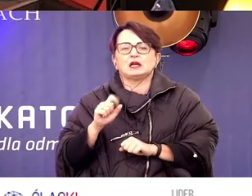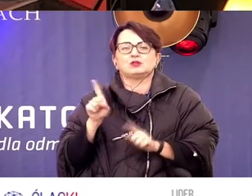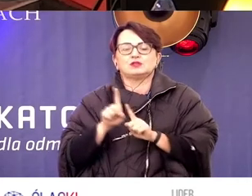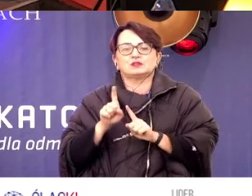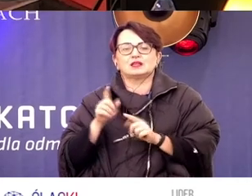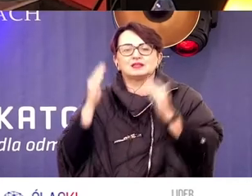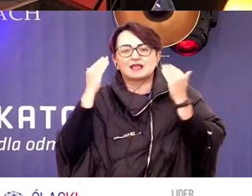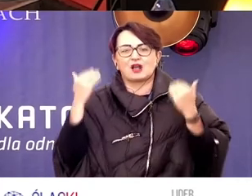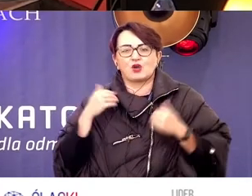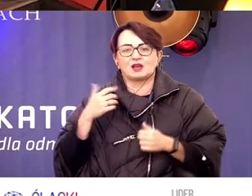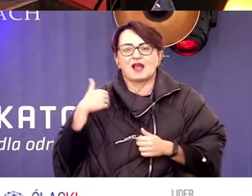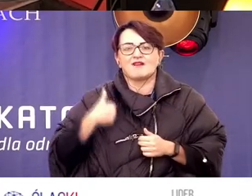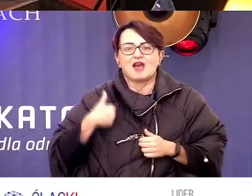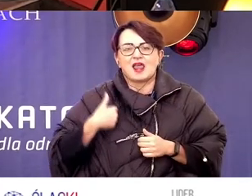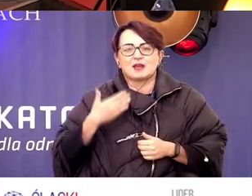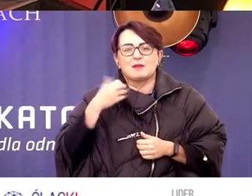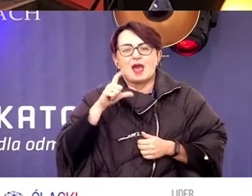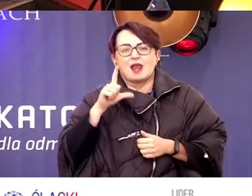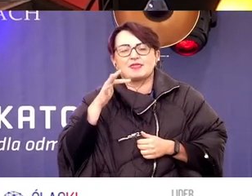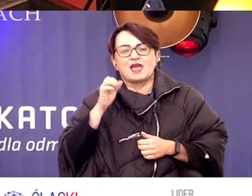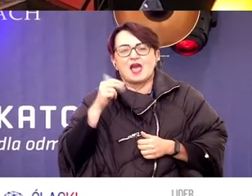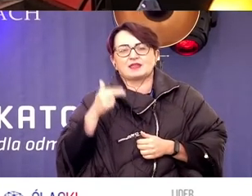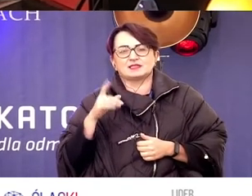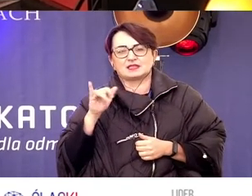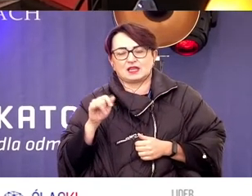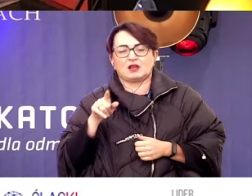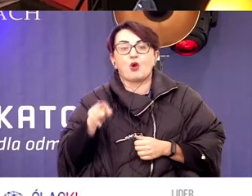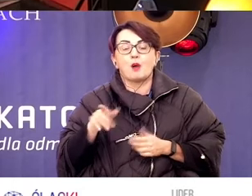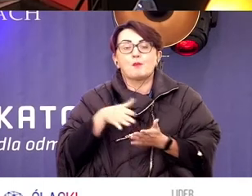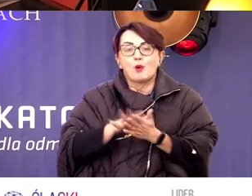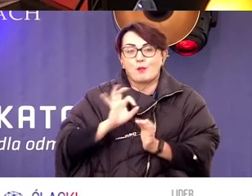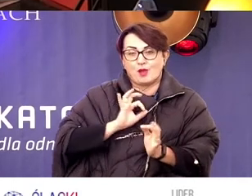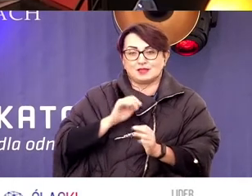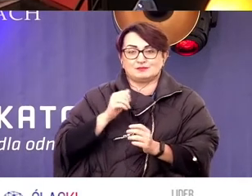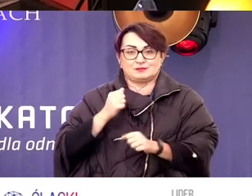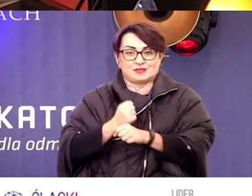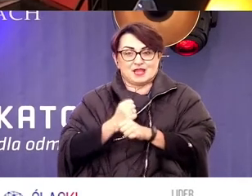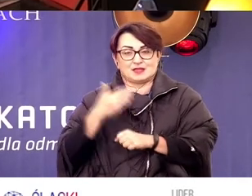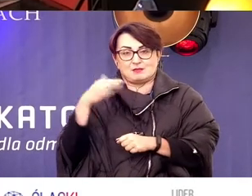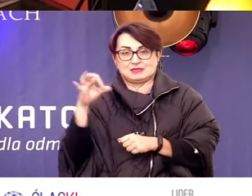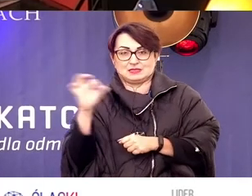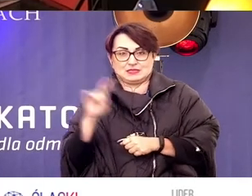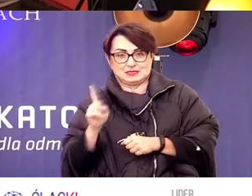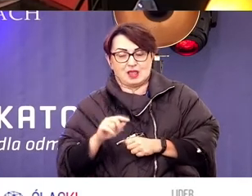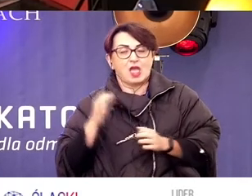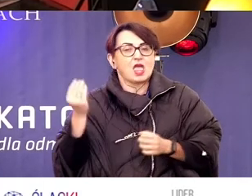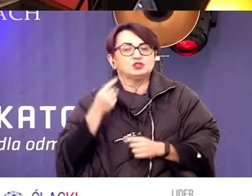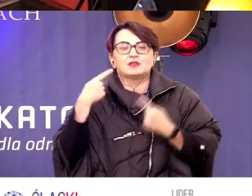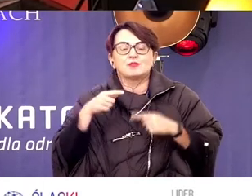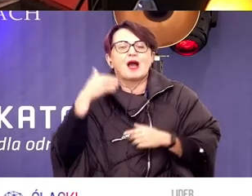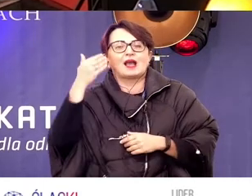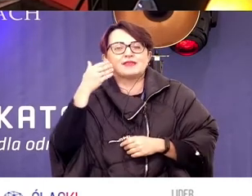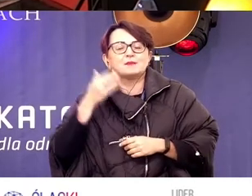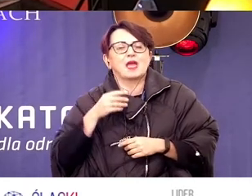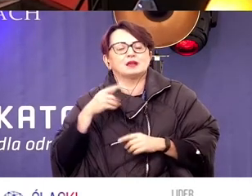kawalerów maltańskich. Taki był początek mojej kariery w MSZ-cie. Nie było jeszcze Akademii Dyplomatycznej